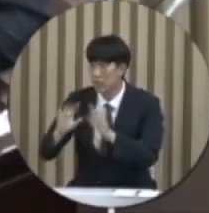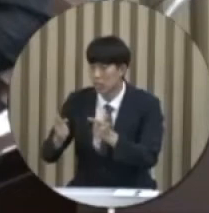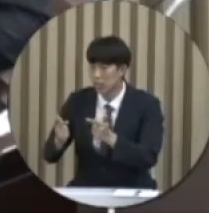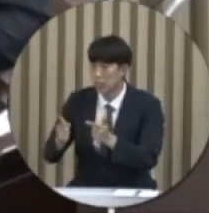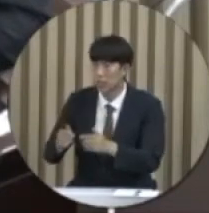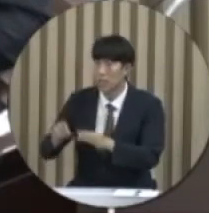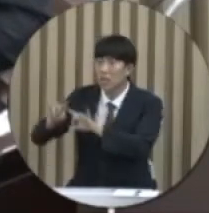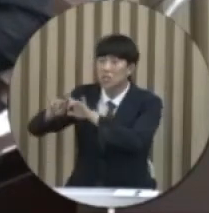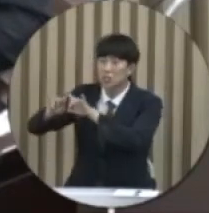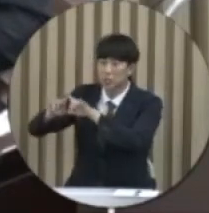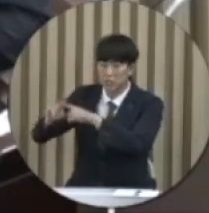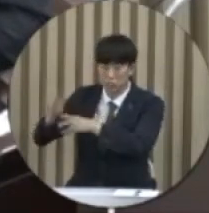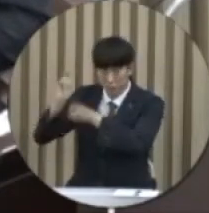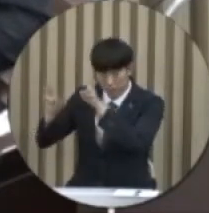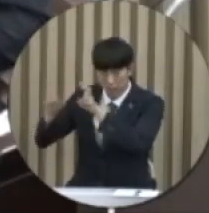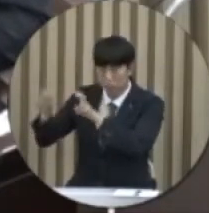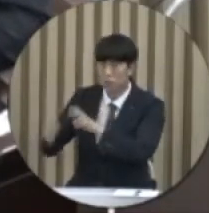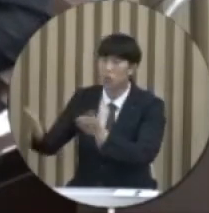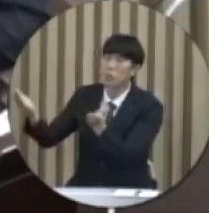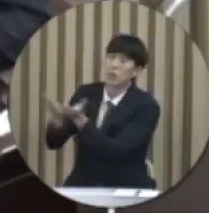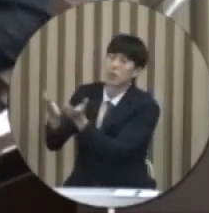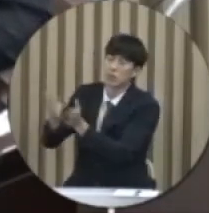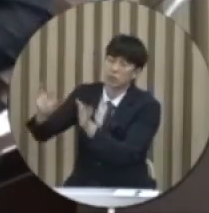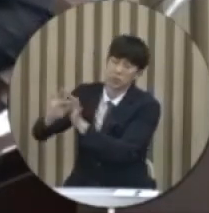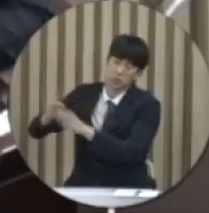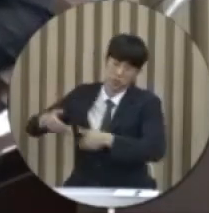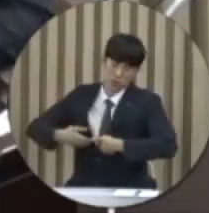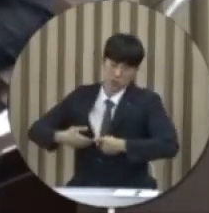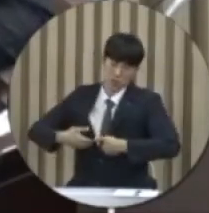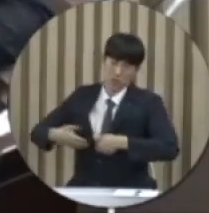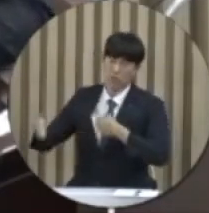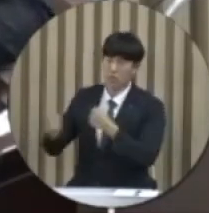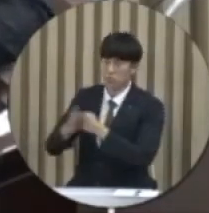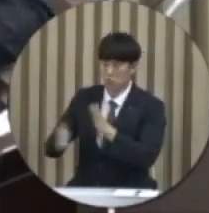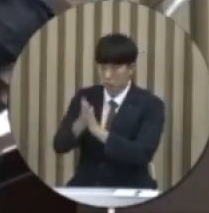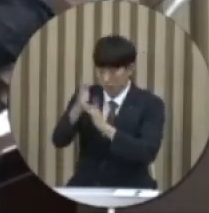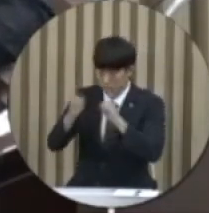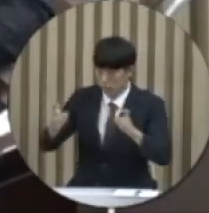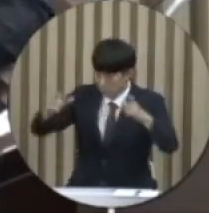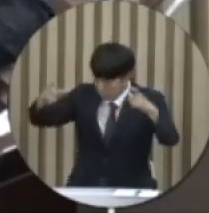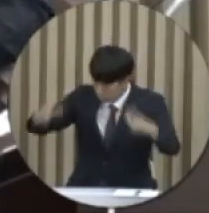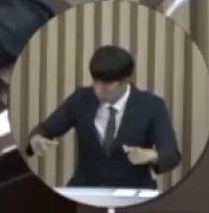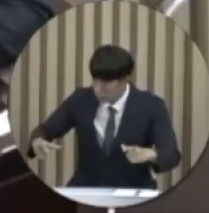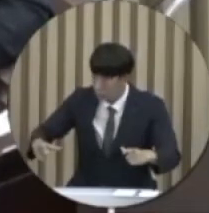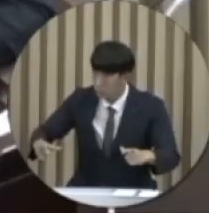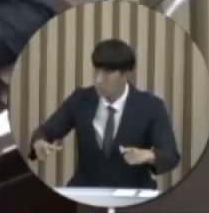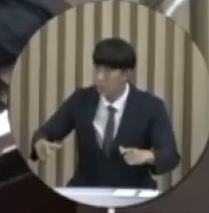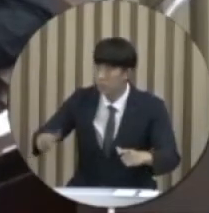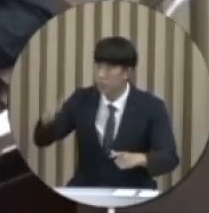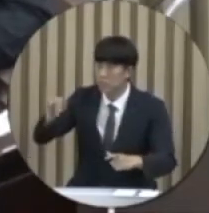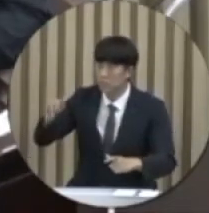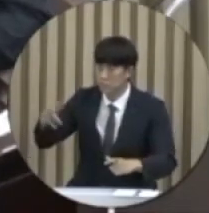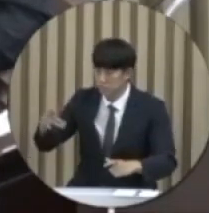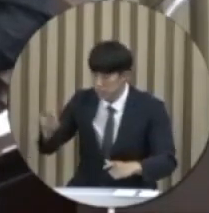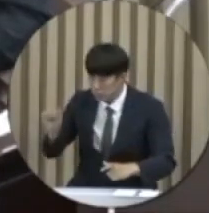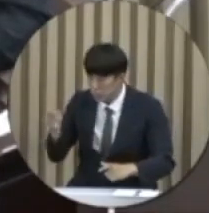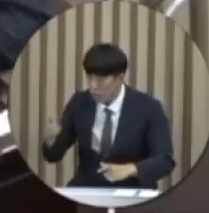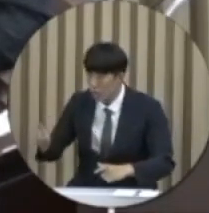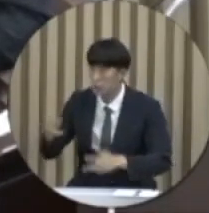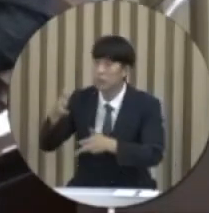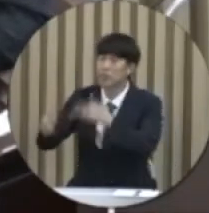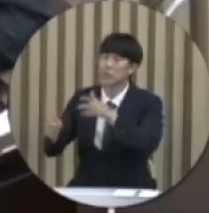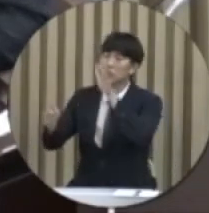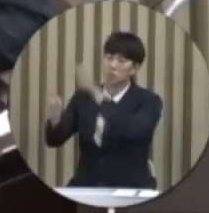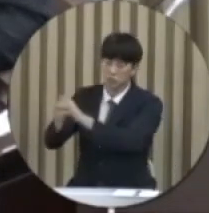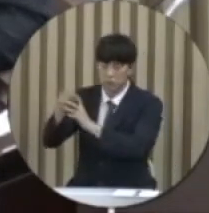매칭 사업을 같이 해야 되기 때문에 그래서 화성 전체를 지중화하려면 어떤 과정을 거쳐야 되나 용역을 줄 겁니다.